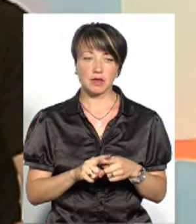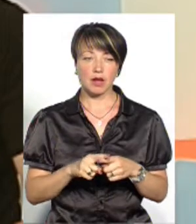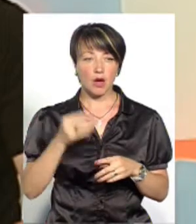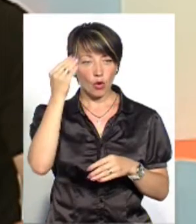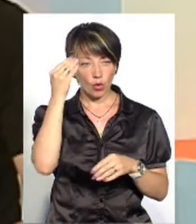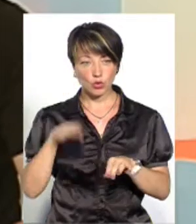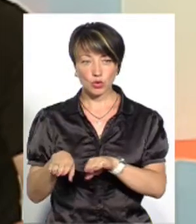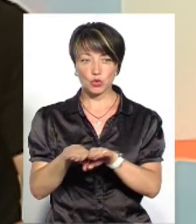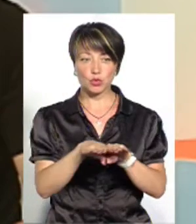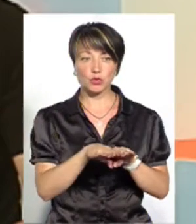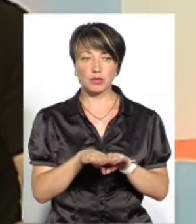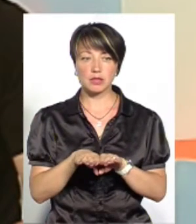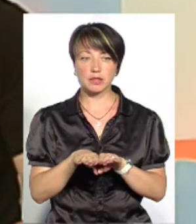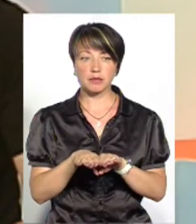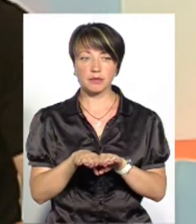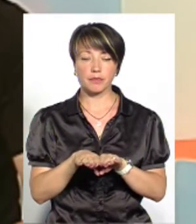однодумець